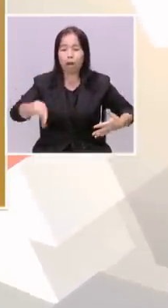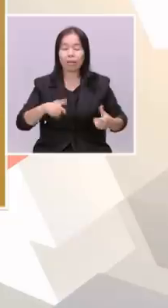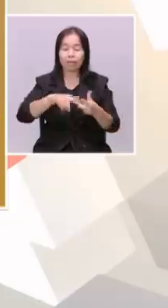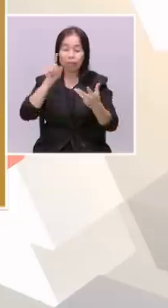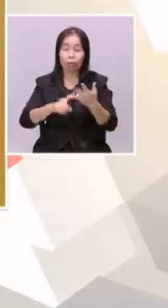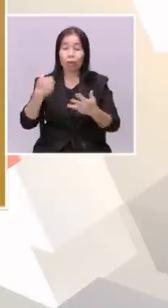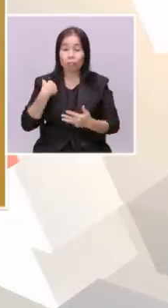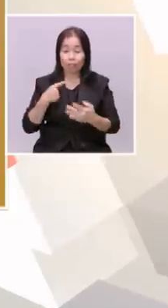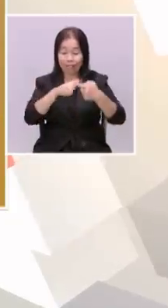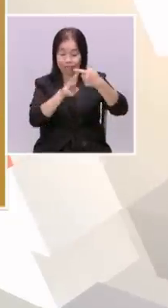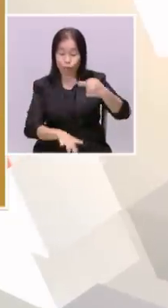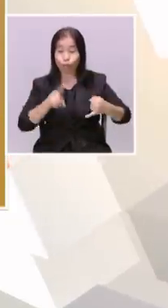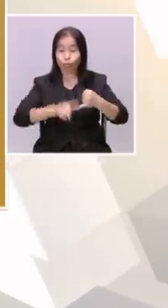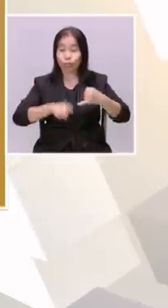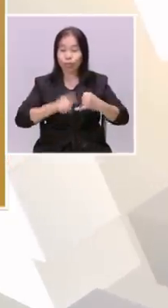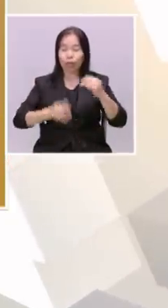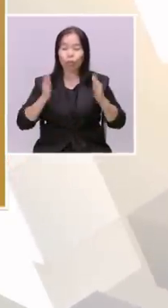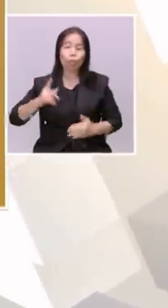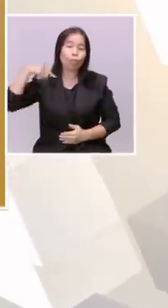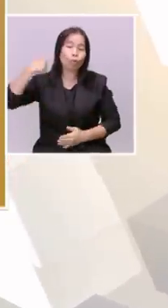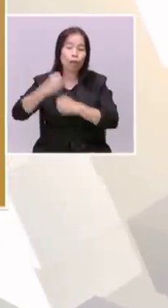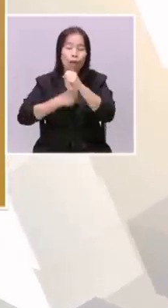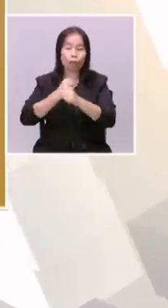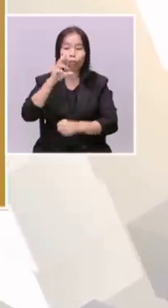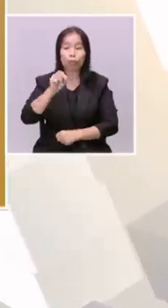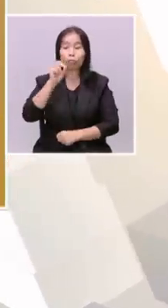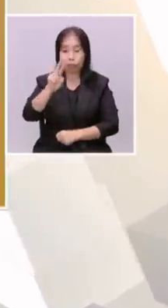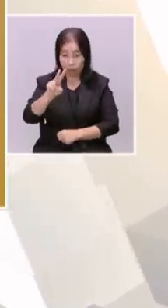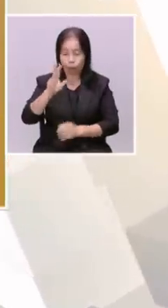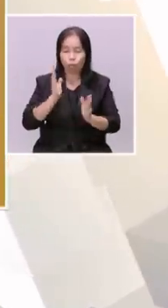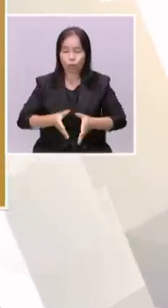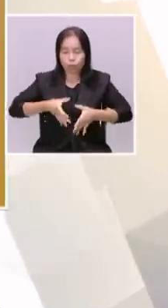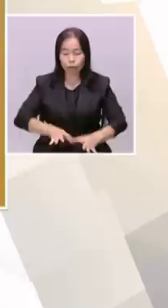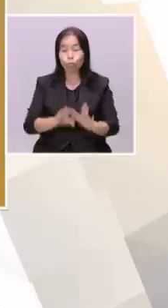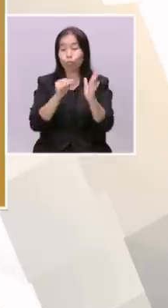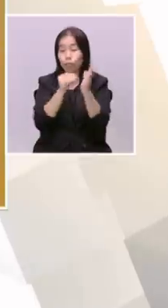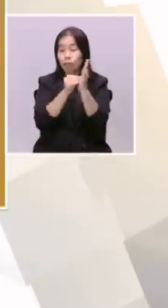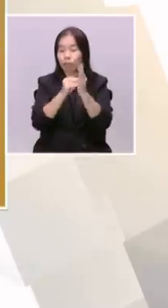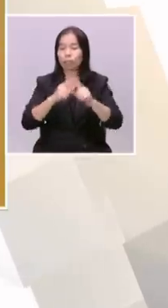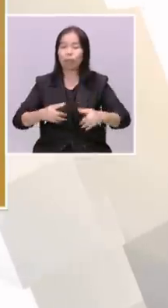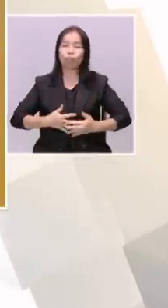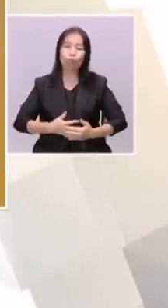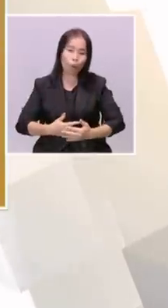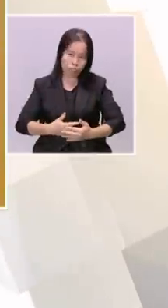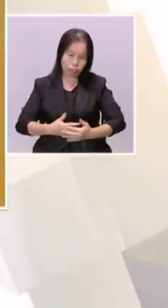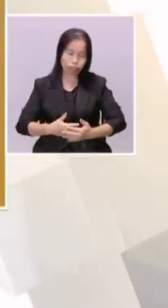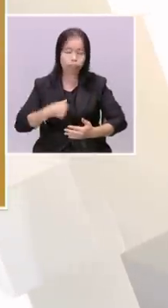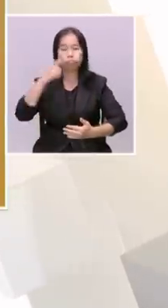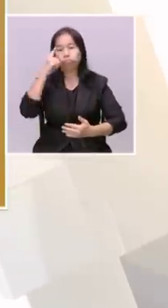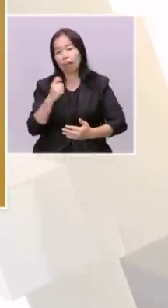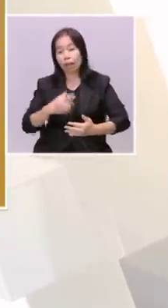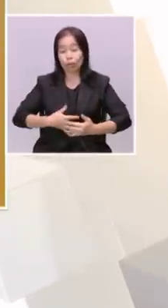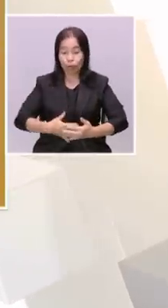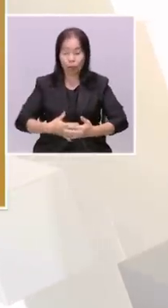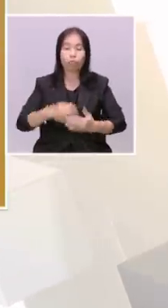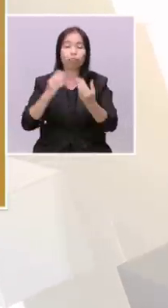รายที่ 140นะคะเป็นหญิงอายุ 32ปีอยู่ในพื้นที่กรุงเทพฯค่ะตั้งครรภ์อยู่ด้วยนะคะอายุ